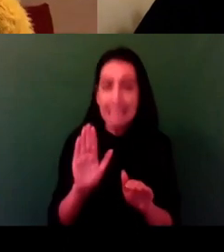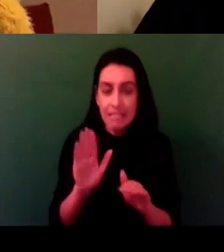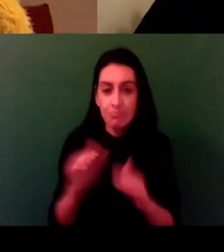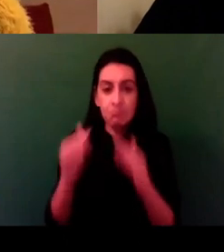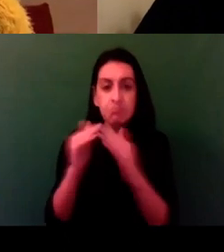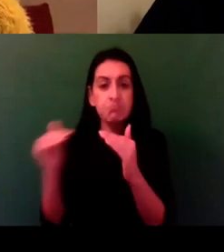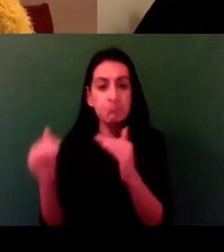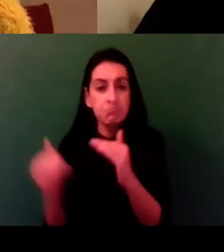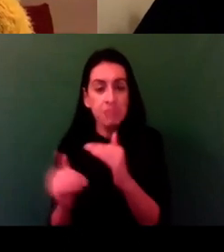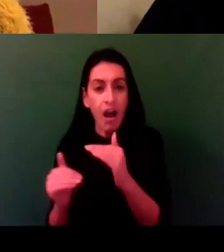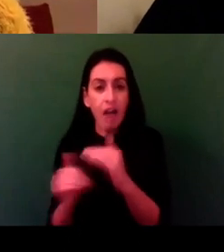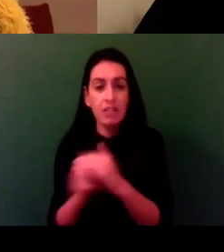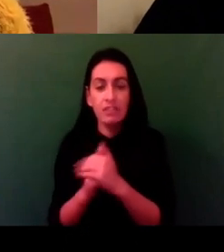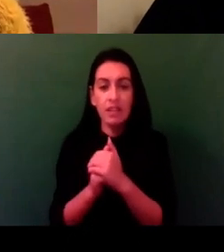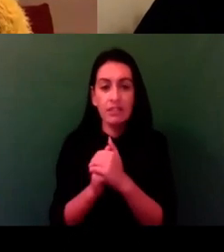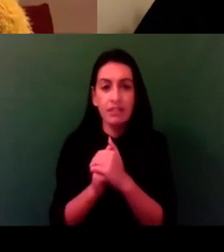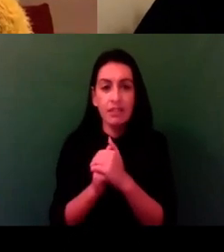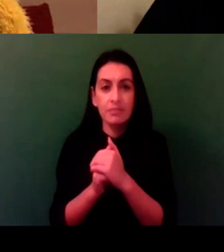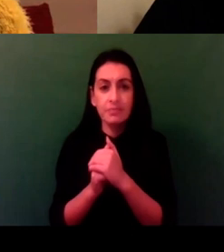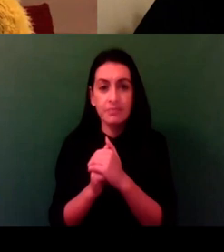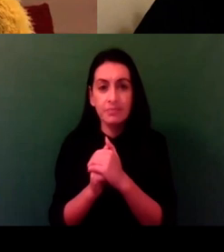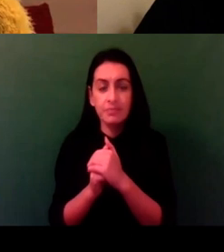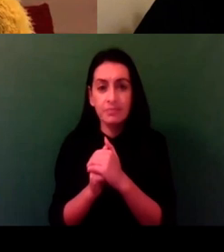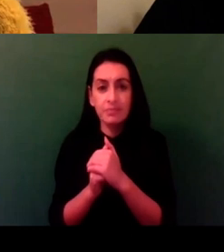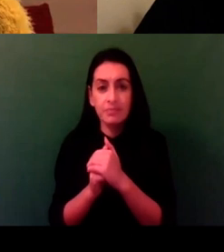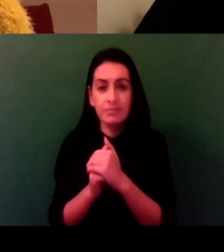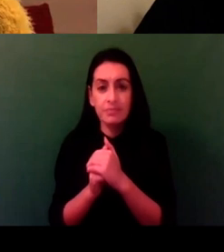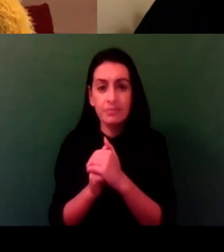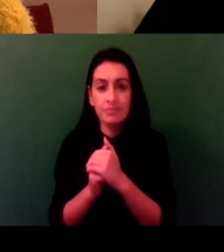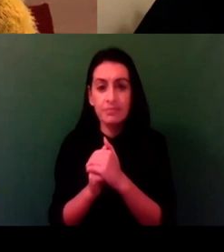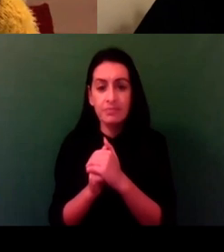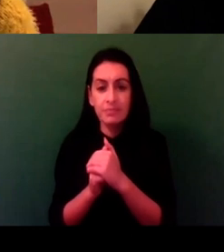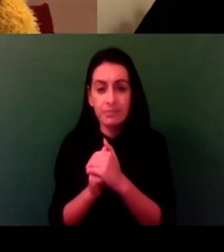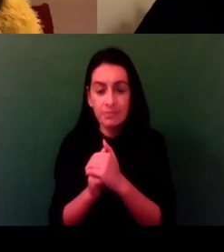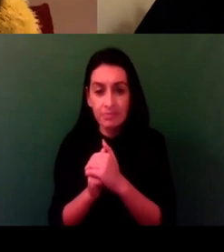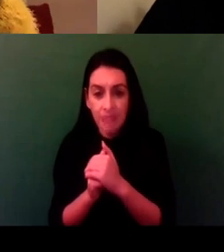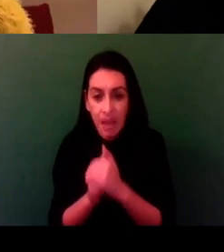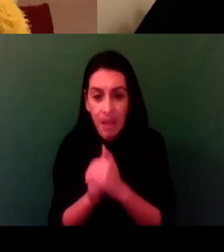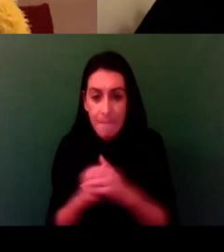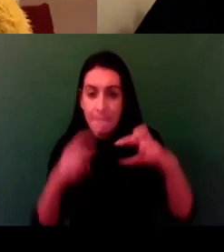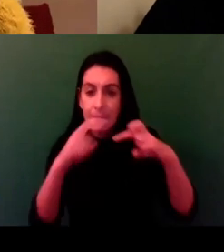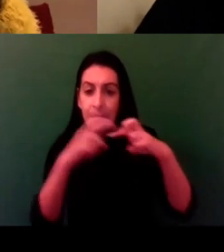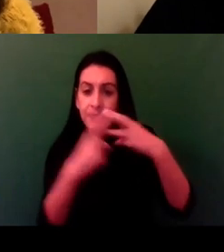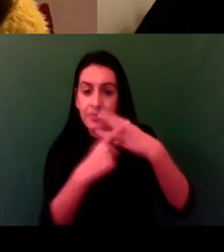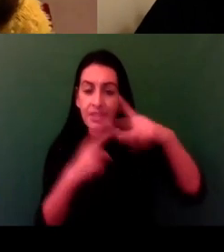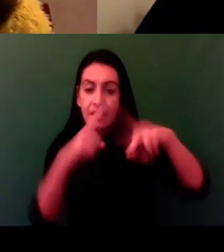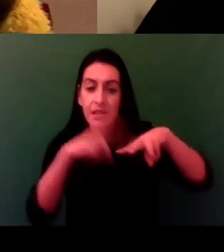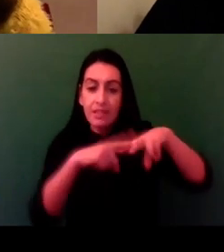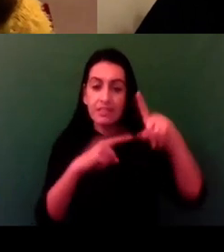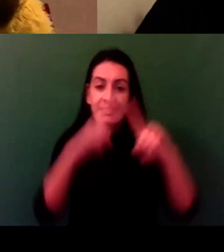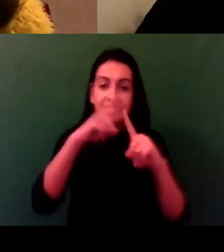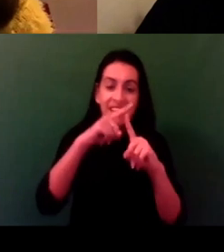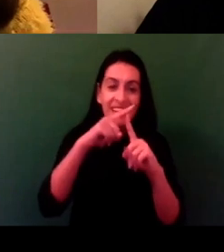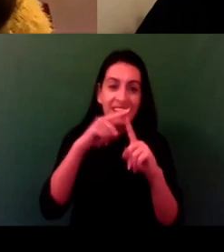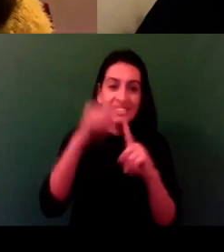eğer seçerseniz altta rekordun yanında reaksiyon. Görürüz kaç kişi tasarımcı evet, değil. Kaç kişi tasarımcı ben